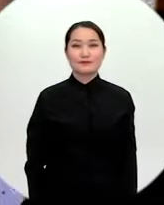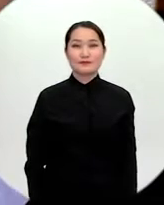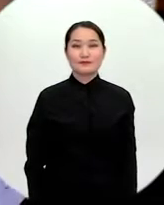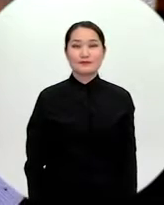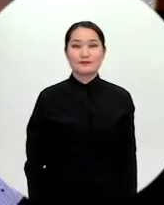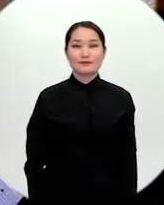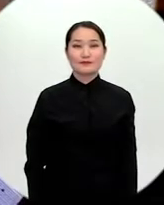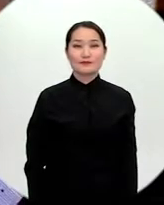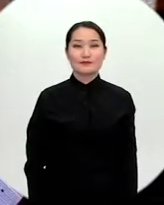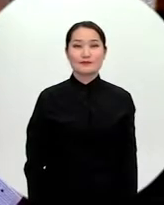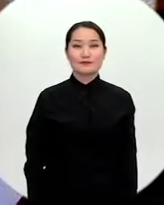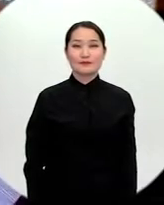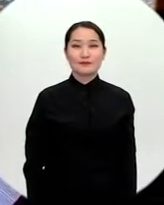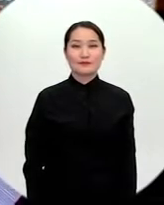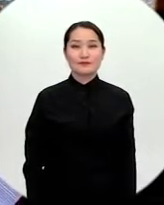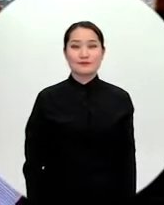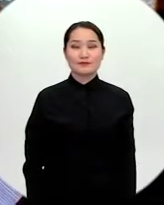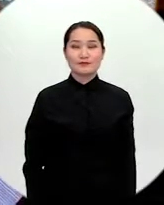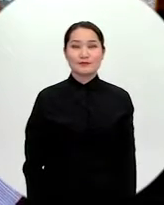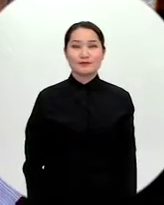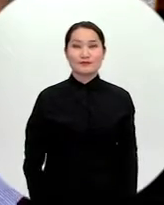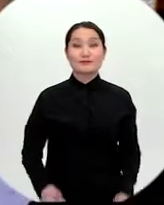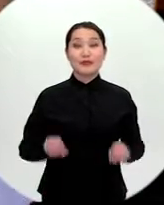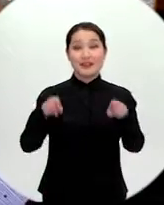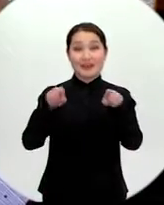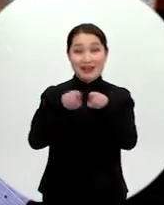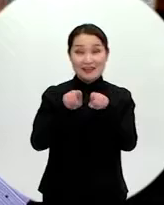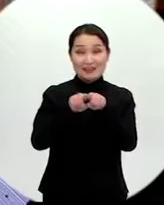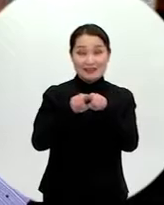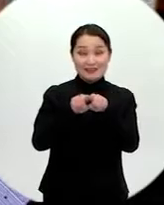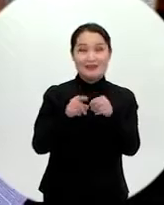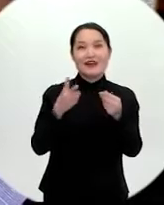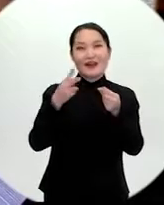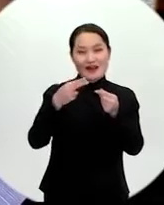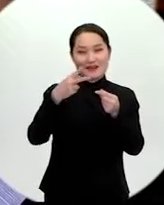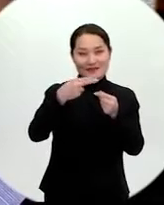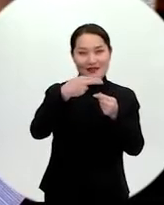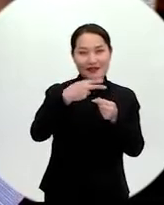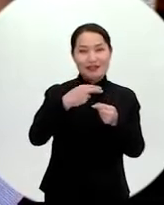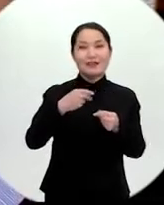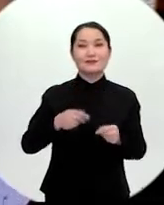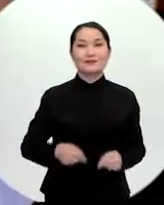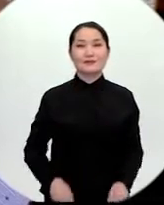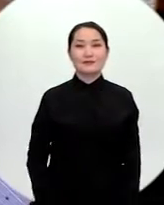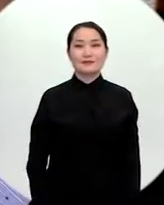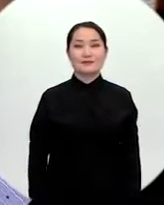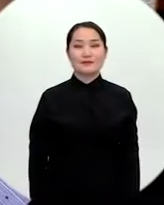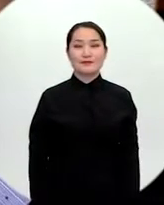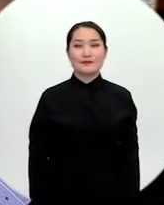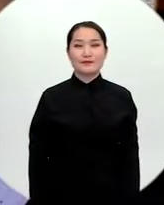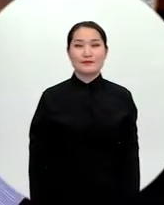булангийн бас яг ижилдүү хэмжээтэй хайшлаад авчдаг. За, тэгэхээр